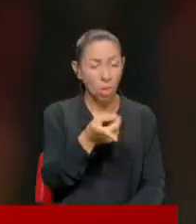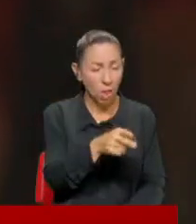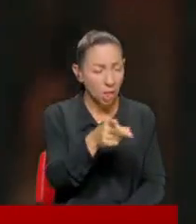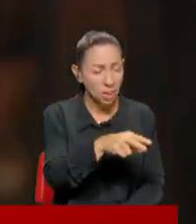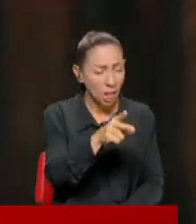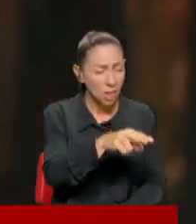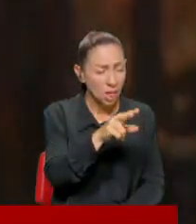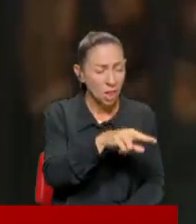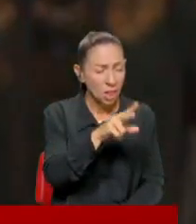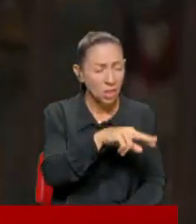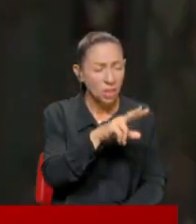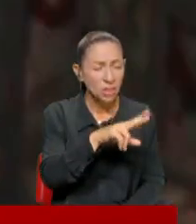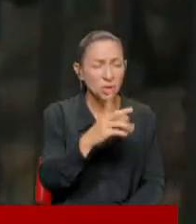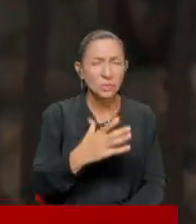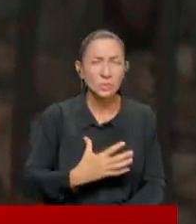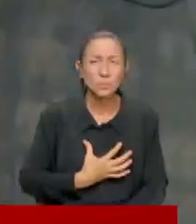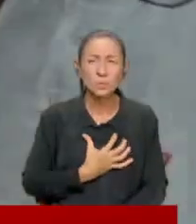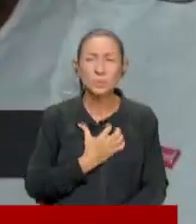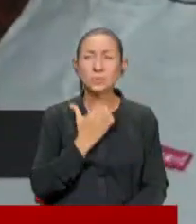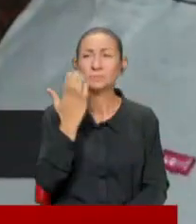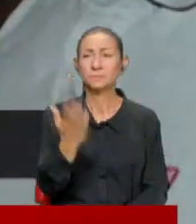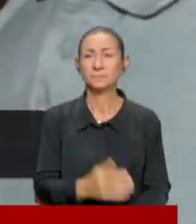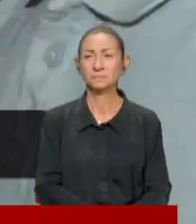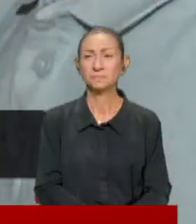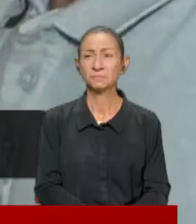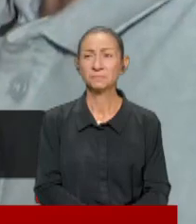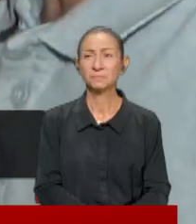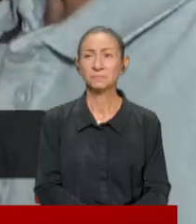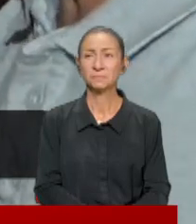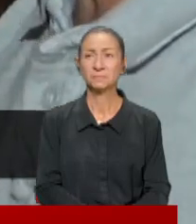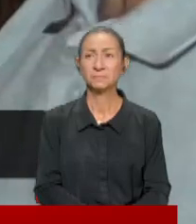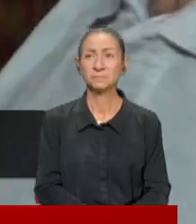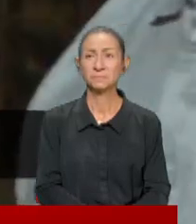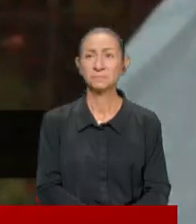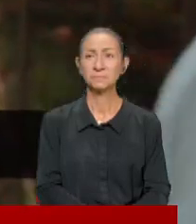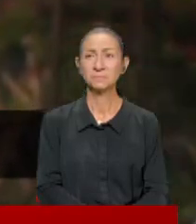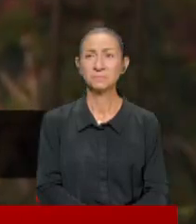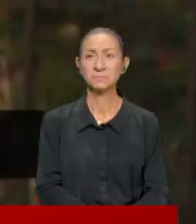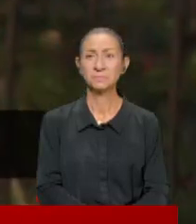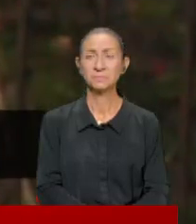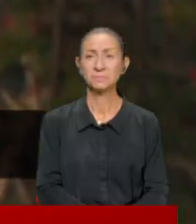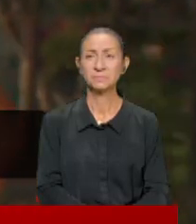onlarca hayvanı alevlere teslim olunca yaşadı. Benim canım yanıyor zaten oğlum, konuşturma beni hiç.